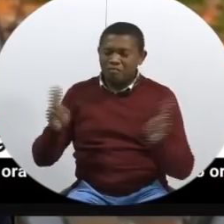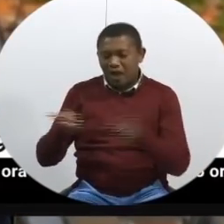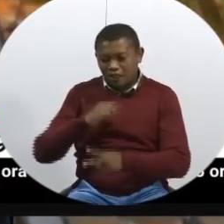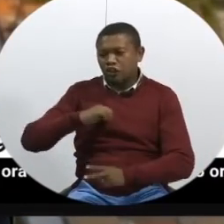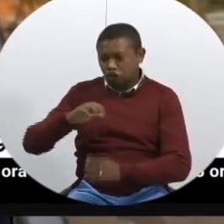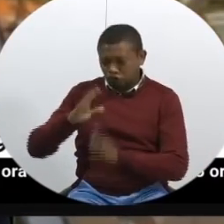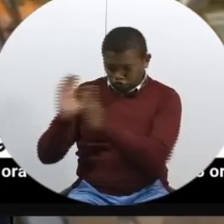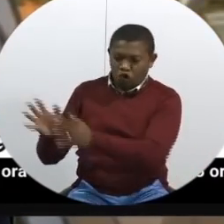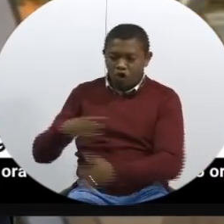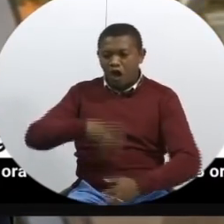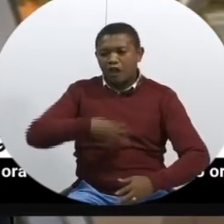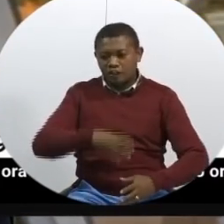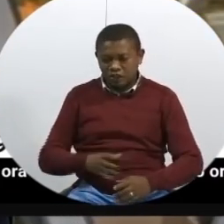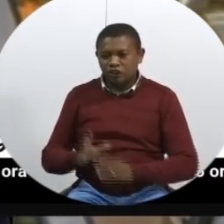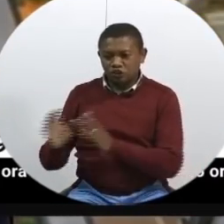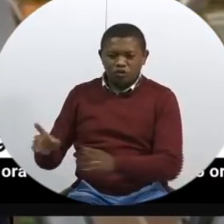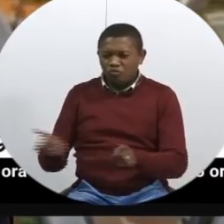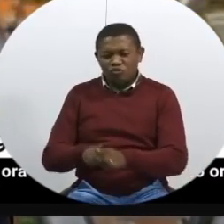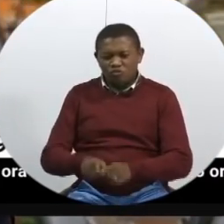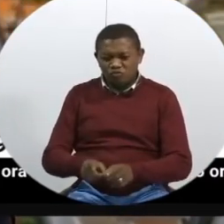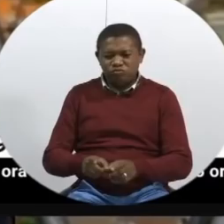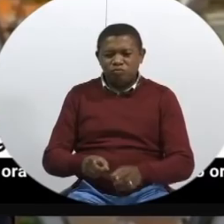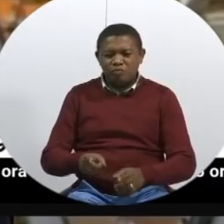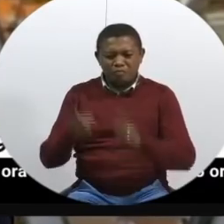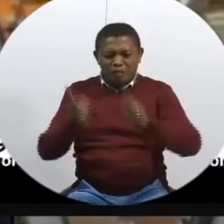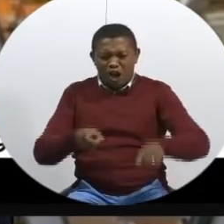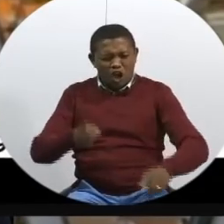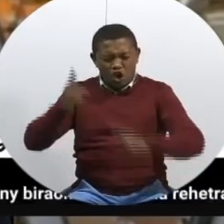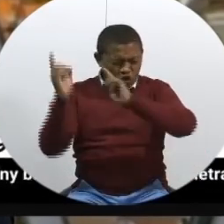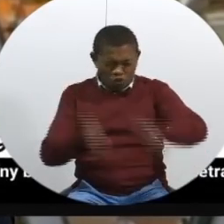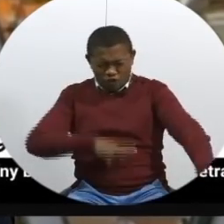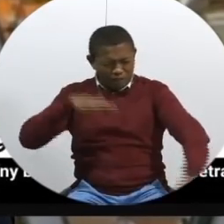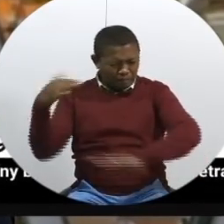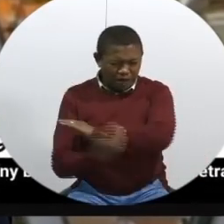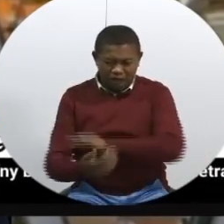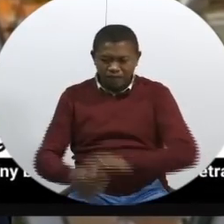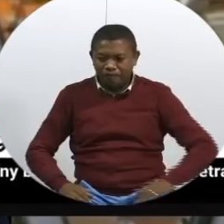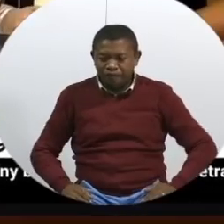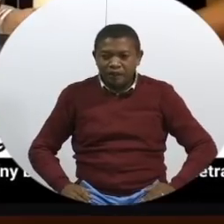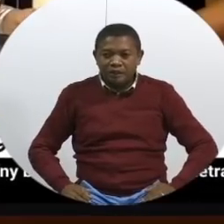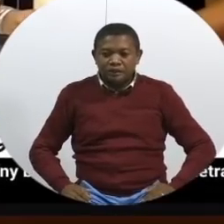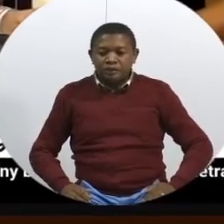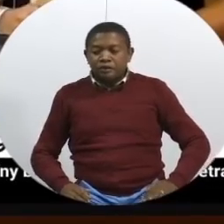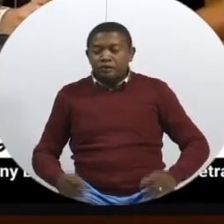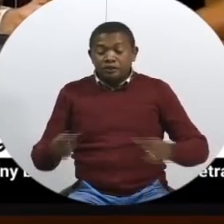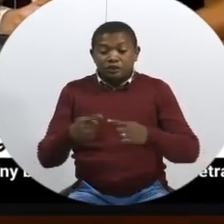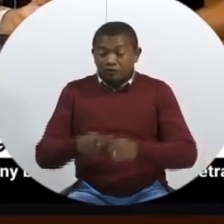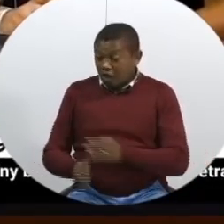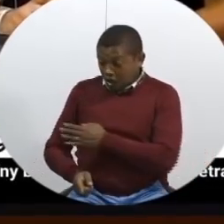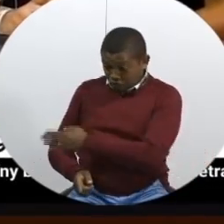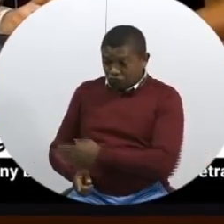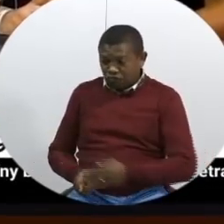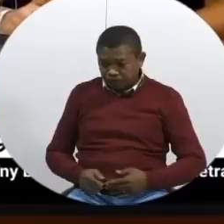fiatrehana an'izao valanaretina, mandrava, mandripaka, atahorana, mampiorora eran-tany izao. Fa zao ny resaka ianao tao mikasika ny